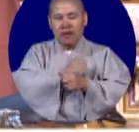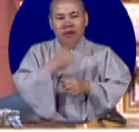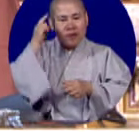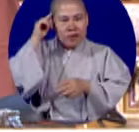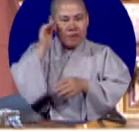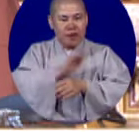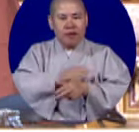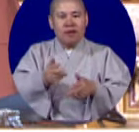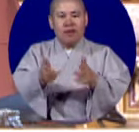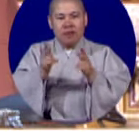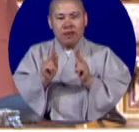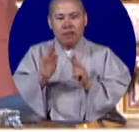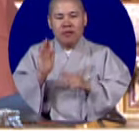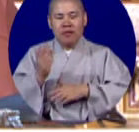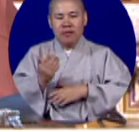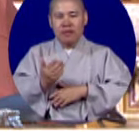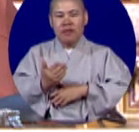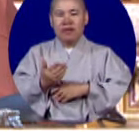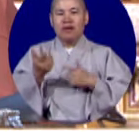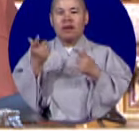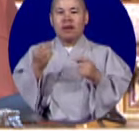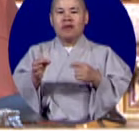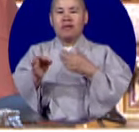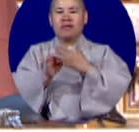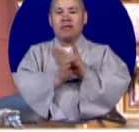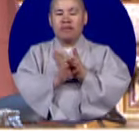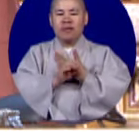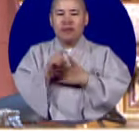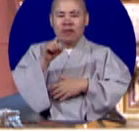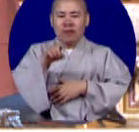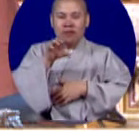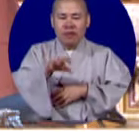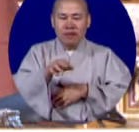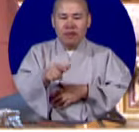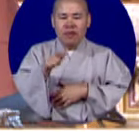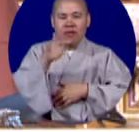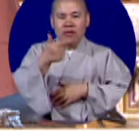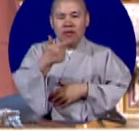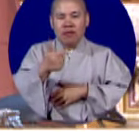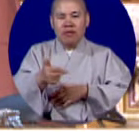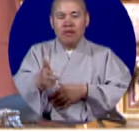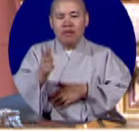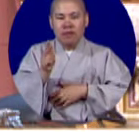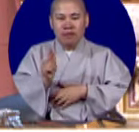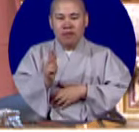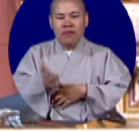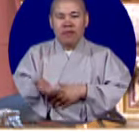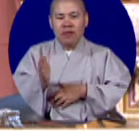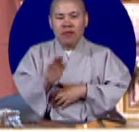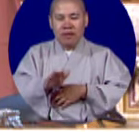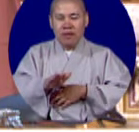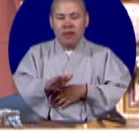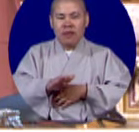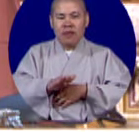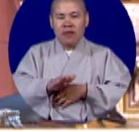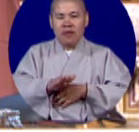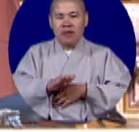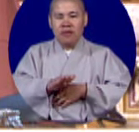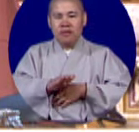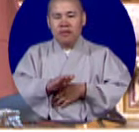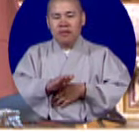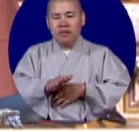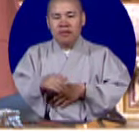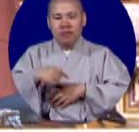반야바라밀입니다. 그렇게 되면 이제 거기가 이제 육바라밀이거든요. 근데 육바라밀이면 이제 되는데